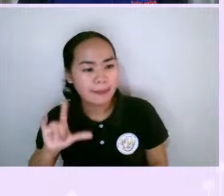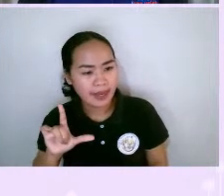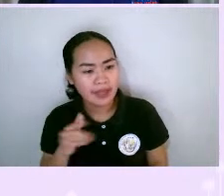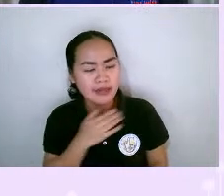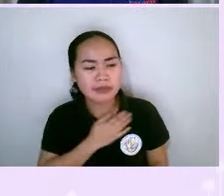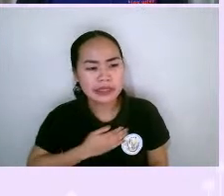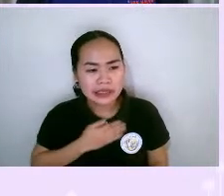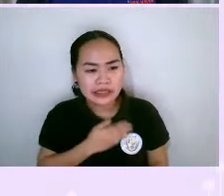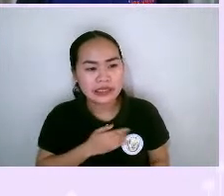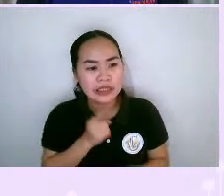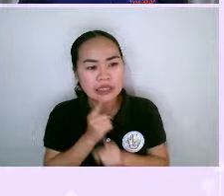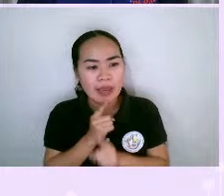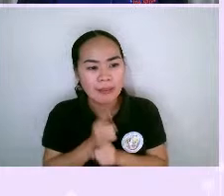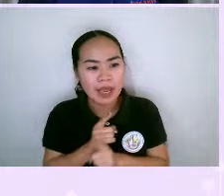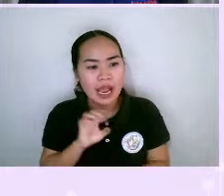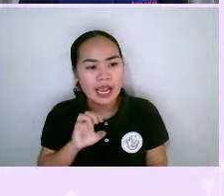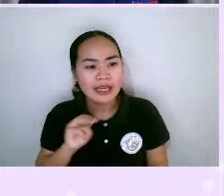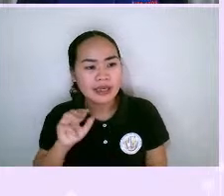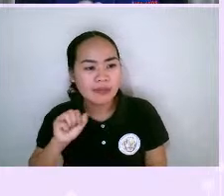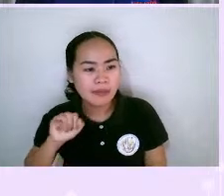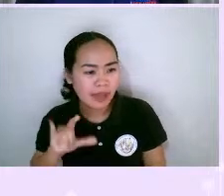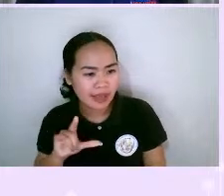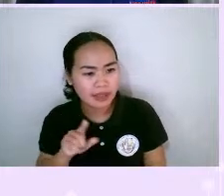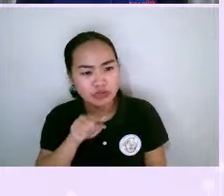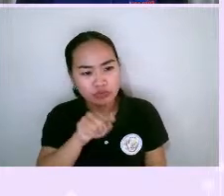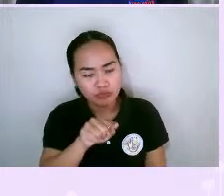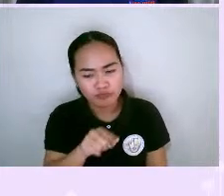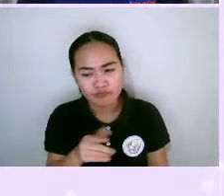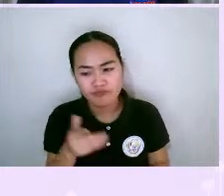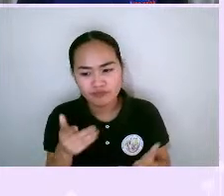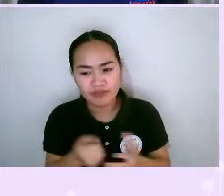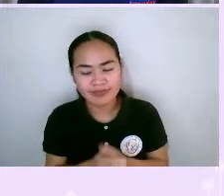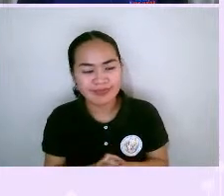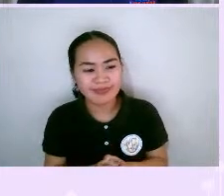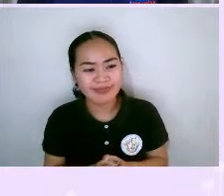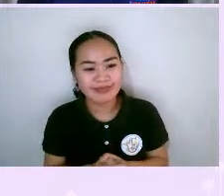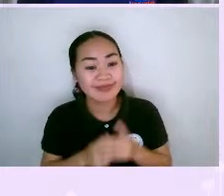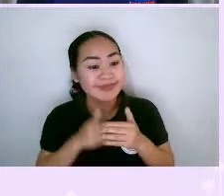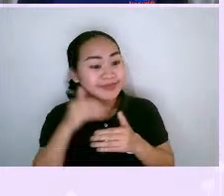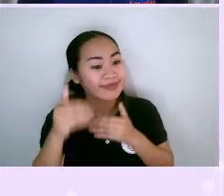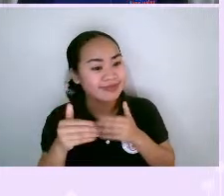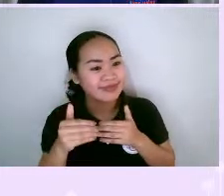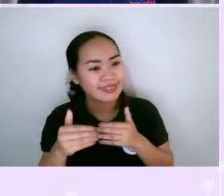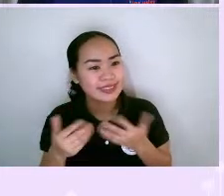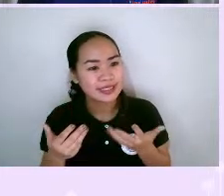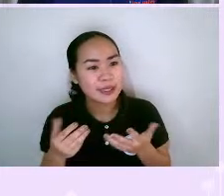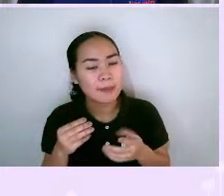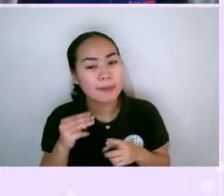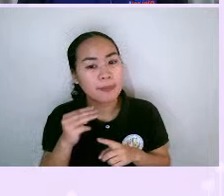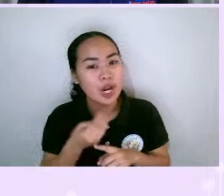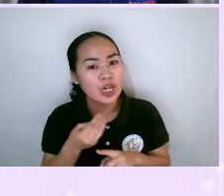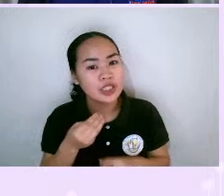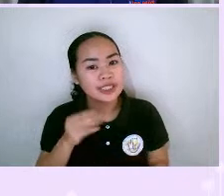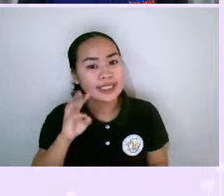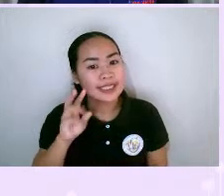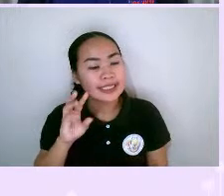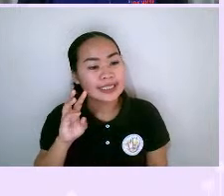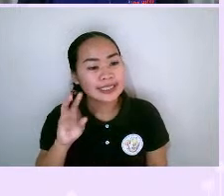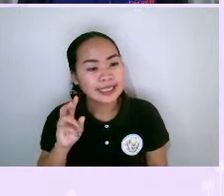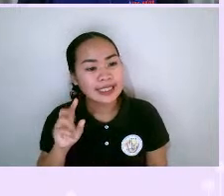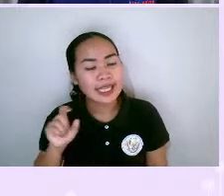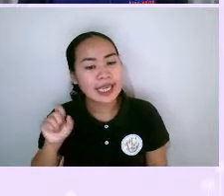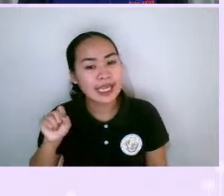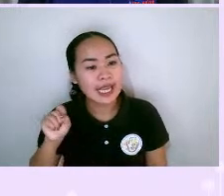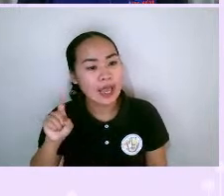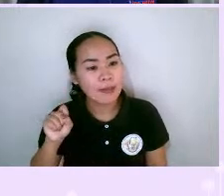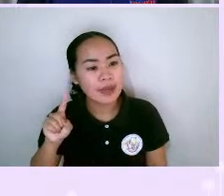na tama ang mga detalye na ilalagay nyo po. Hanggang bukas, March 16, 11:59 ng gabi lang po pwedeng ma-access ang mga ito,